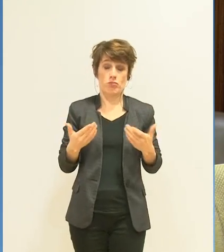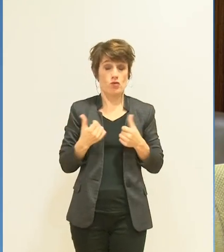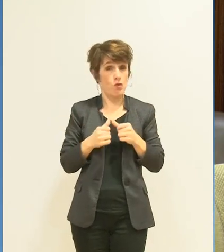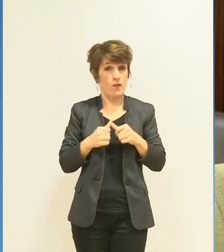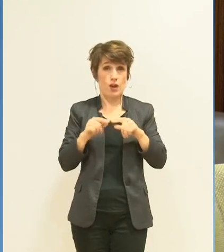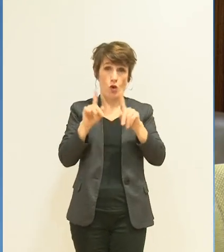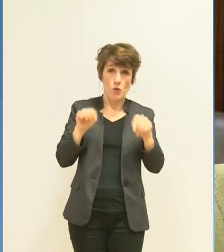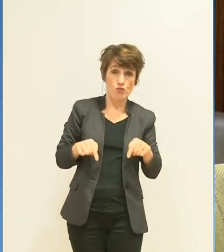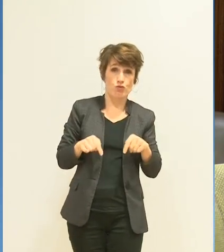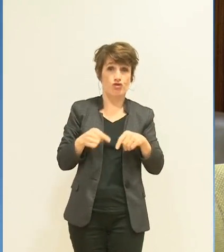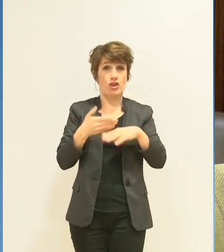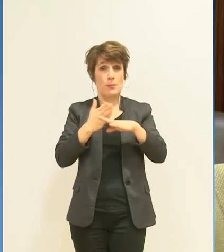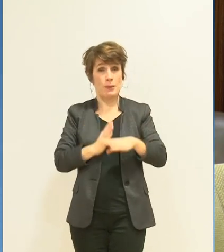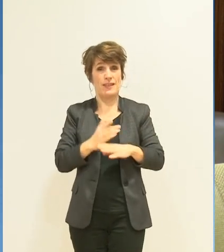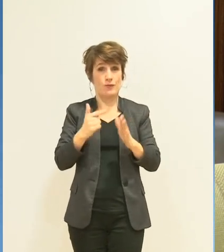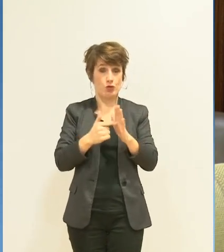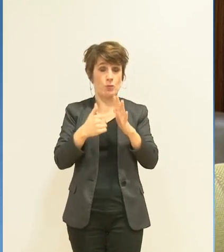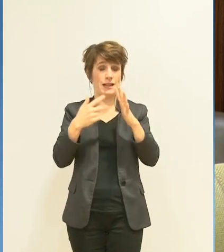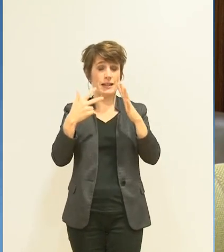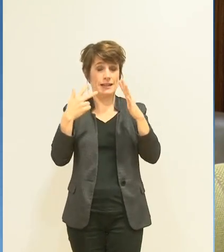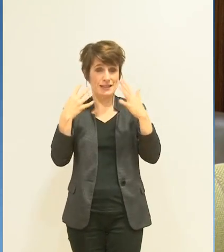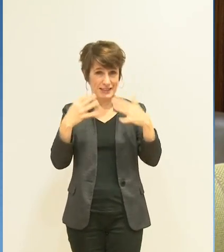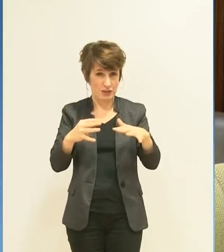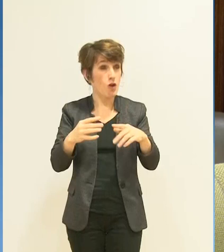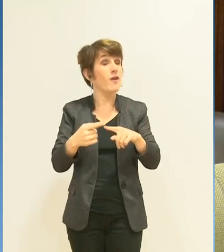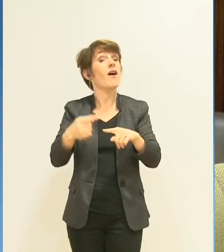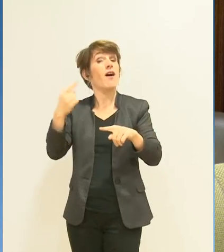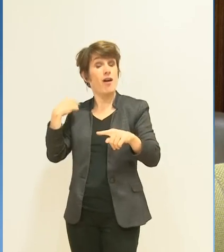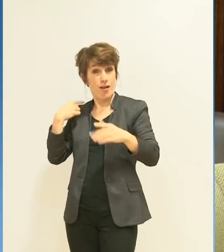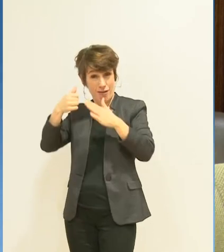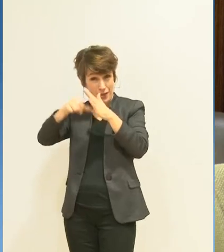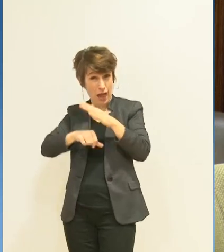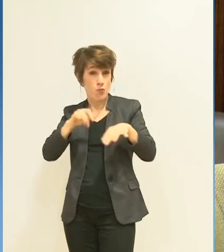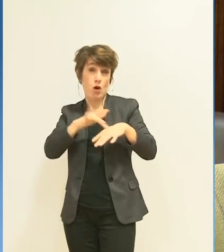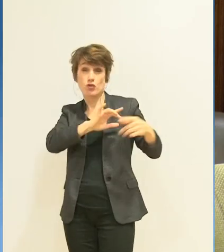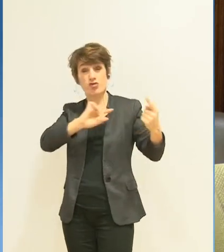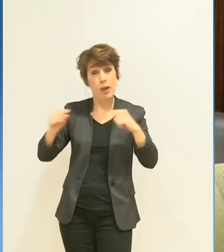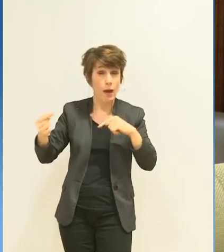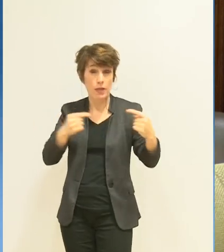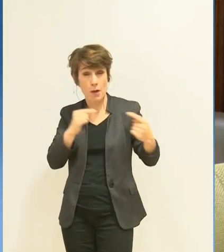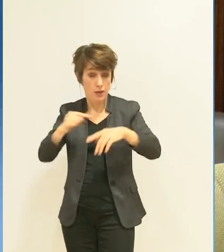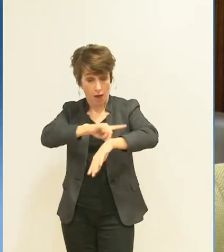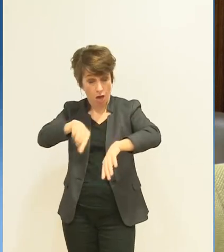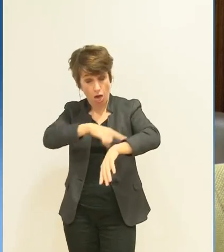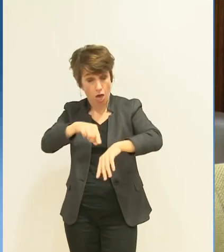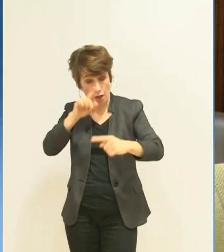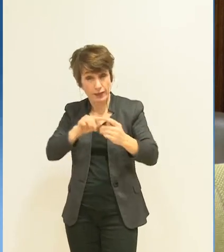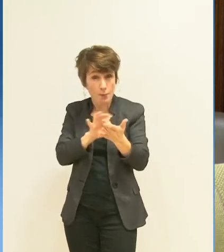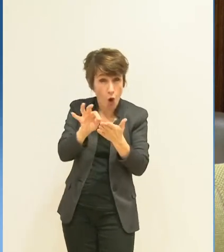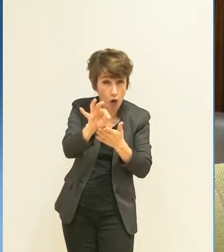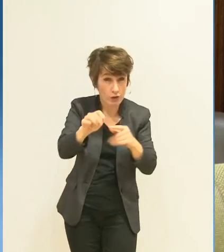2010 9 nous avons ici même le mois dernier des battues très longuement très longuement des orientations budgétaires et à cette occasion